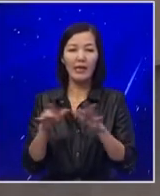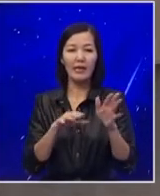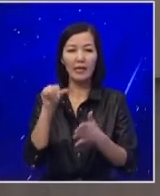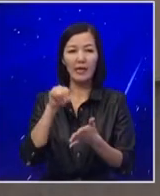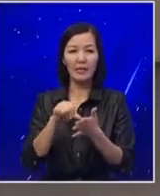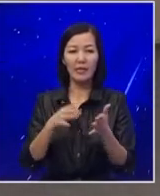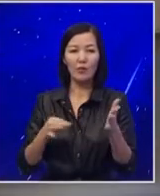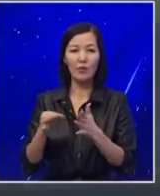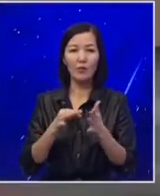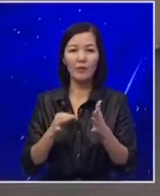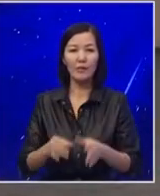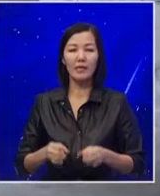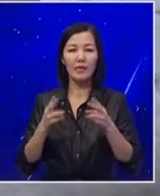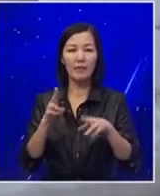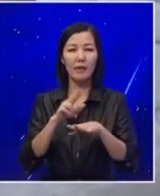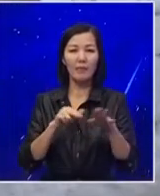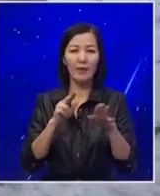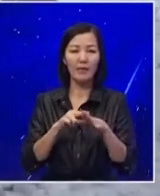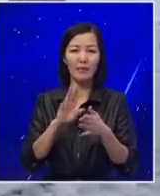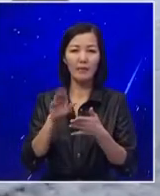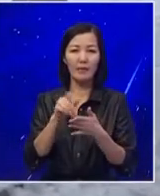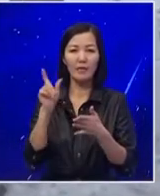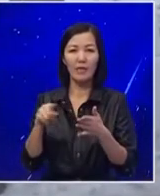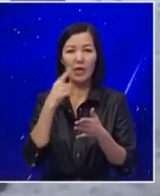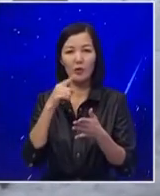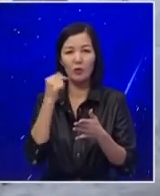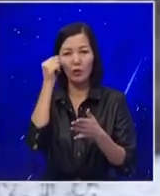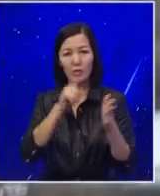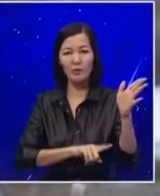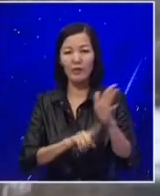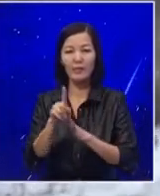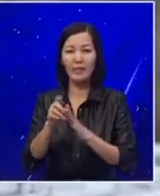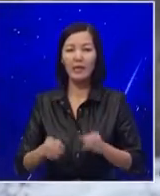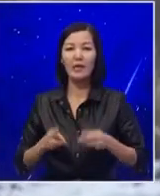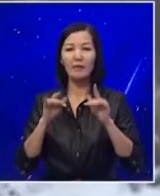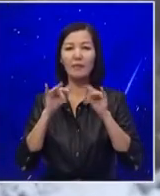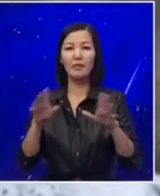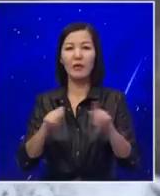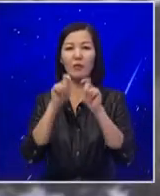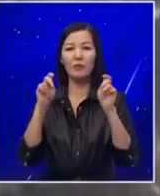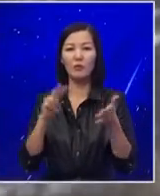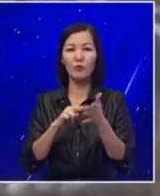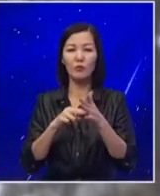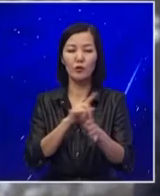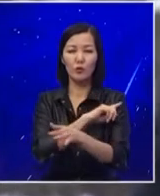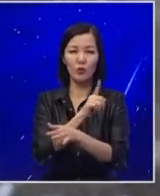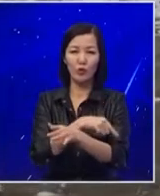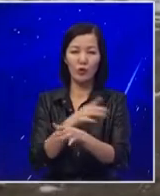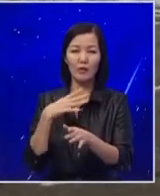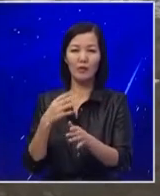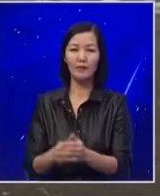болатын. Облыстық криминалдық полиция бастығының айтуынша, жыл басынан бастап қылмыстық істерді ашу бойынша жұмыс